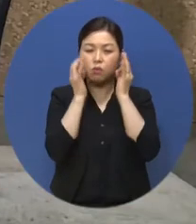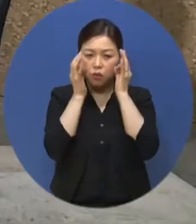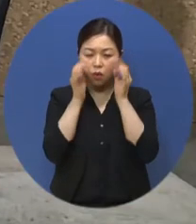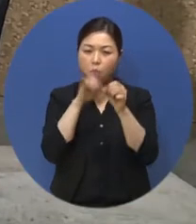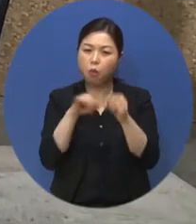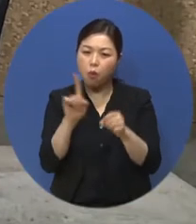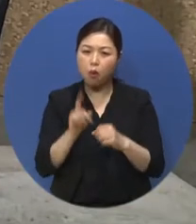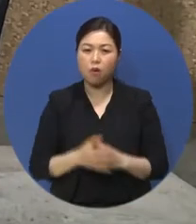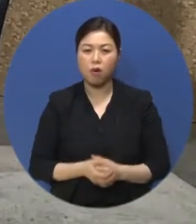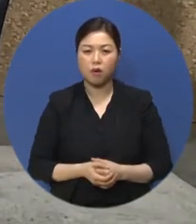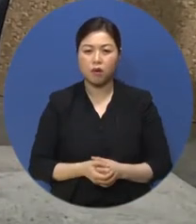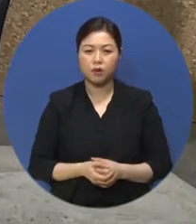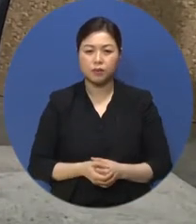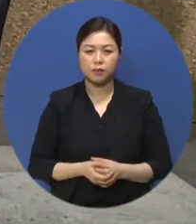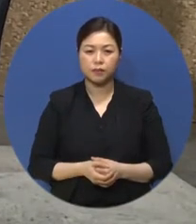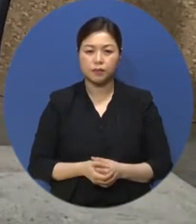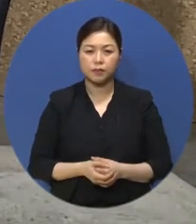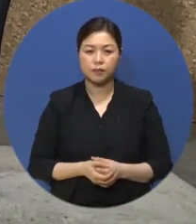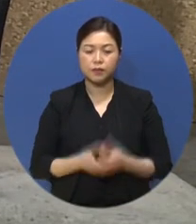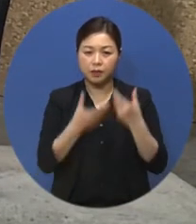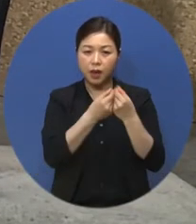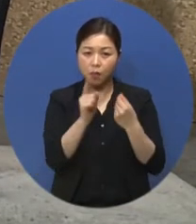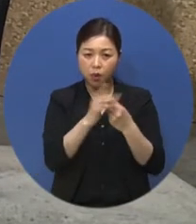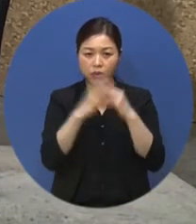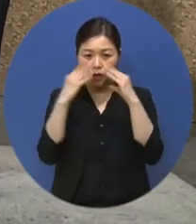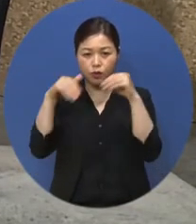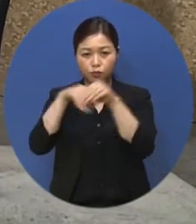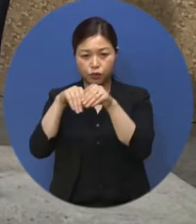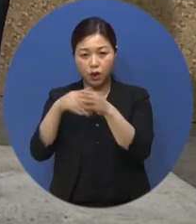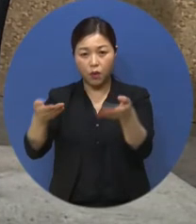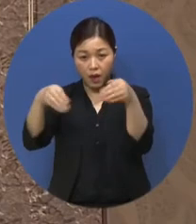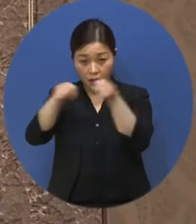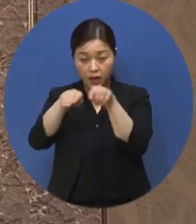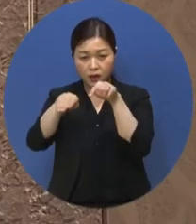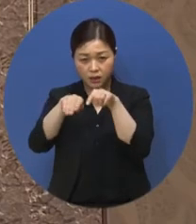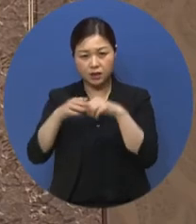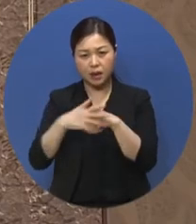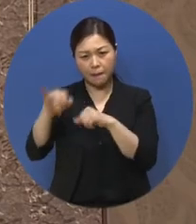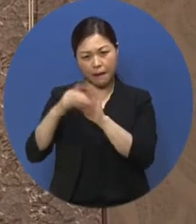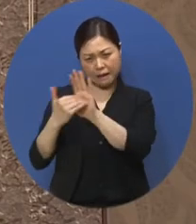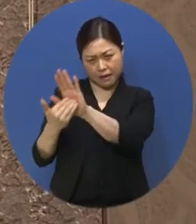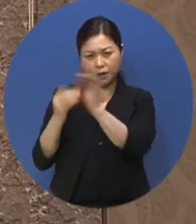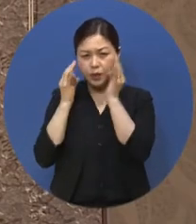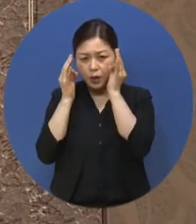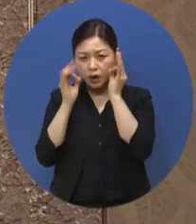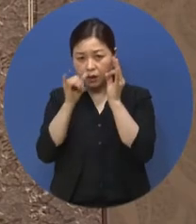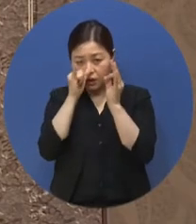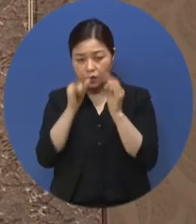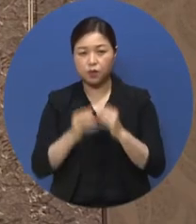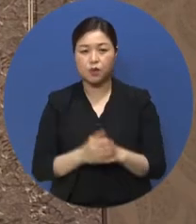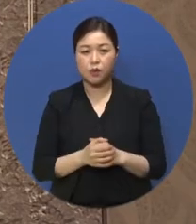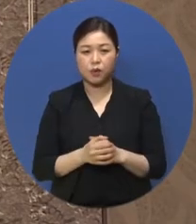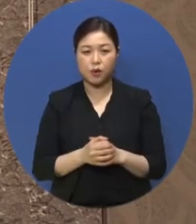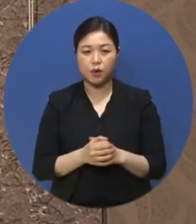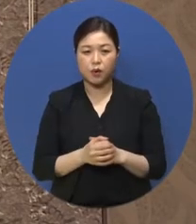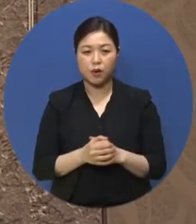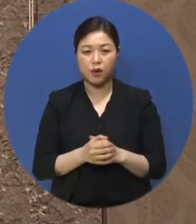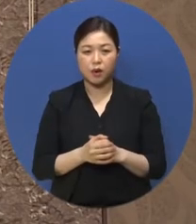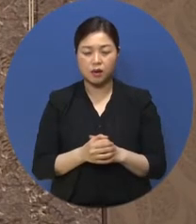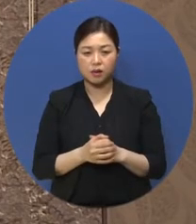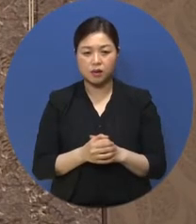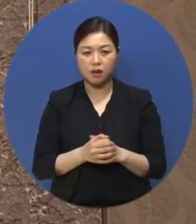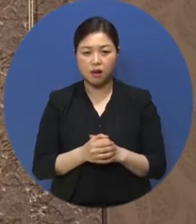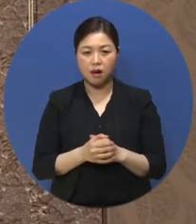지금 그 예루다가 우리 세종문화회관 같은 데는 이제 방역에 치중을 하고 네. 무인 시스템으로 티켓을 구매할 수